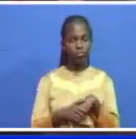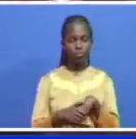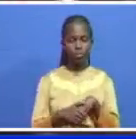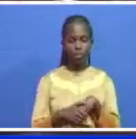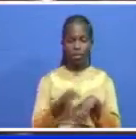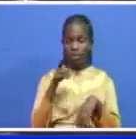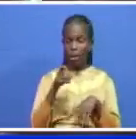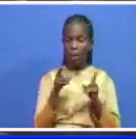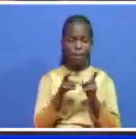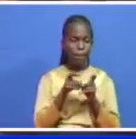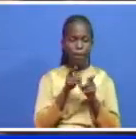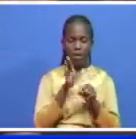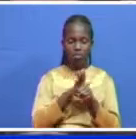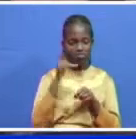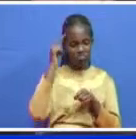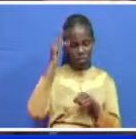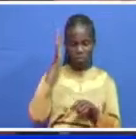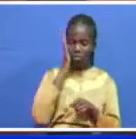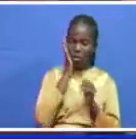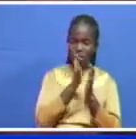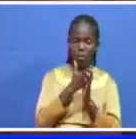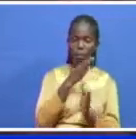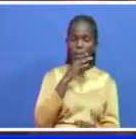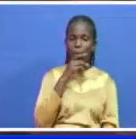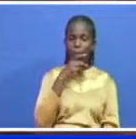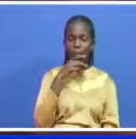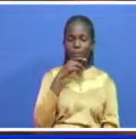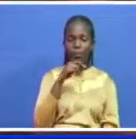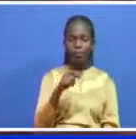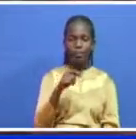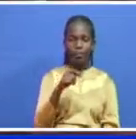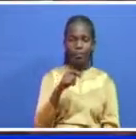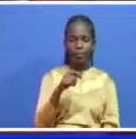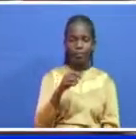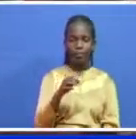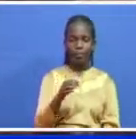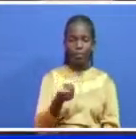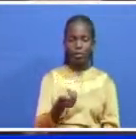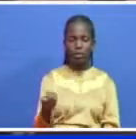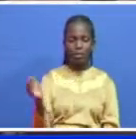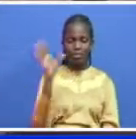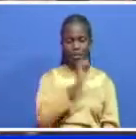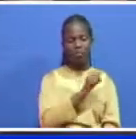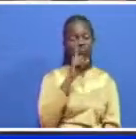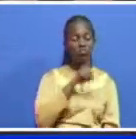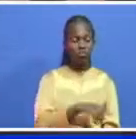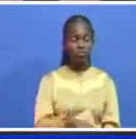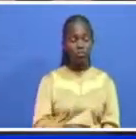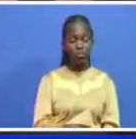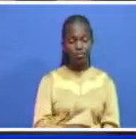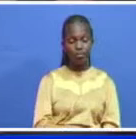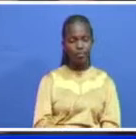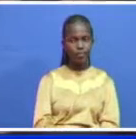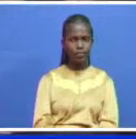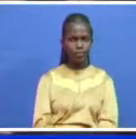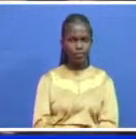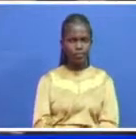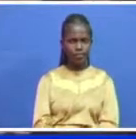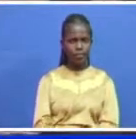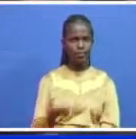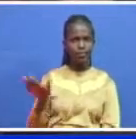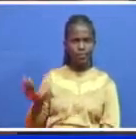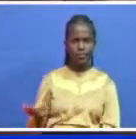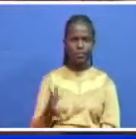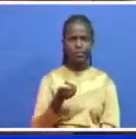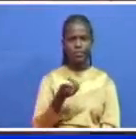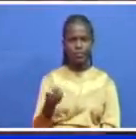uchungu mkubwa sana kwa akina mama na akina baba. Tukapoteza mtoto kabisa kabisa mpaka wa leo, mtoto mdogo.